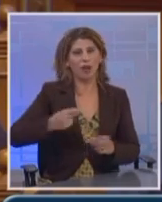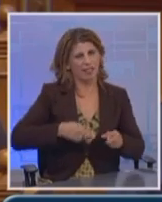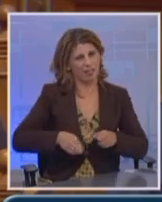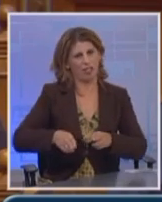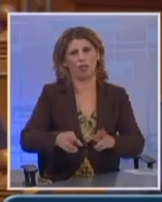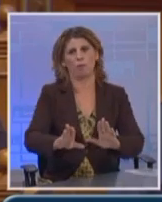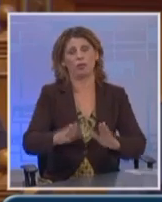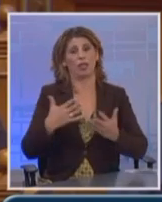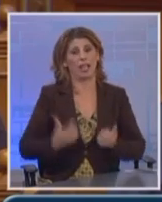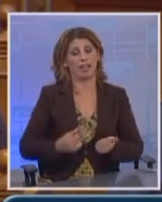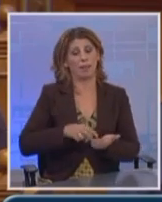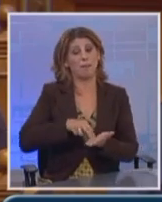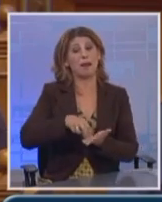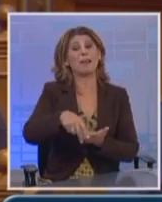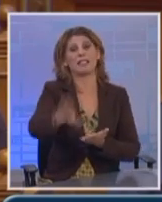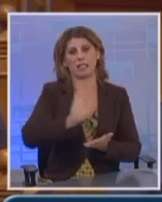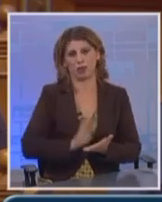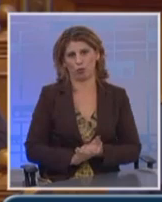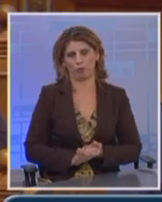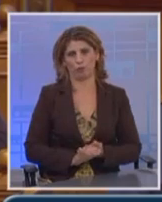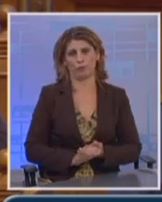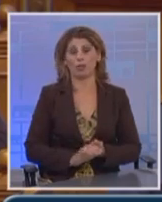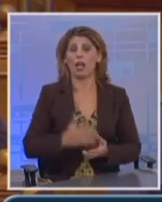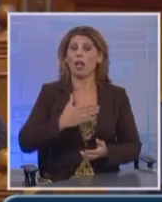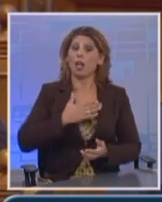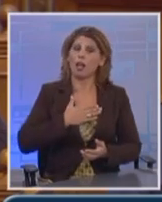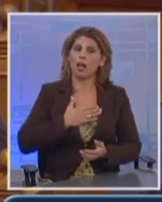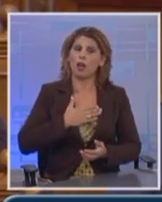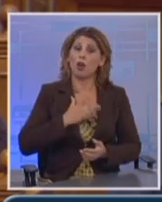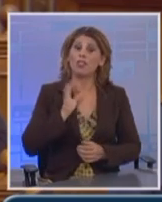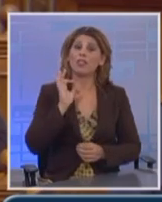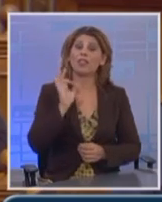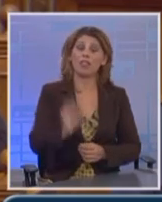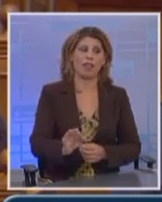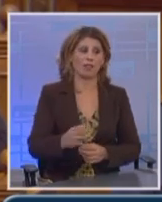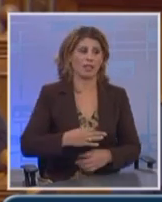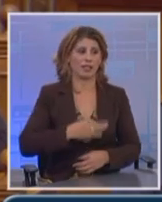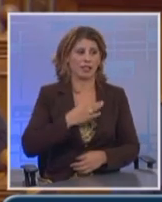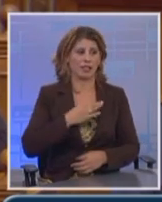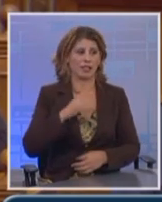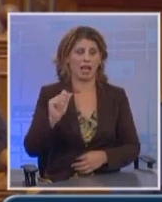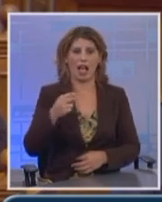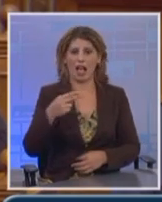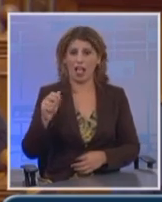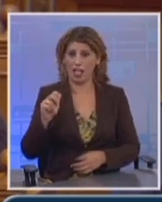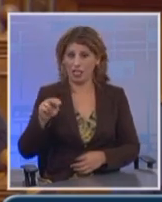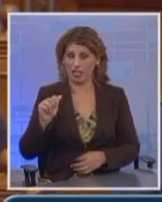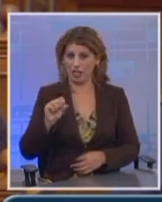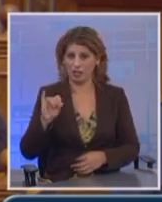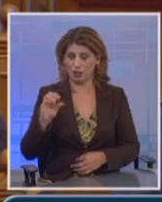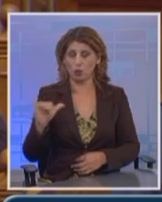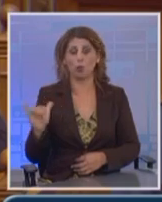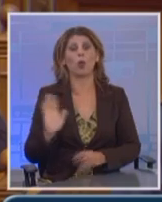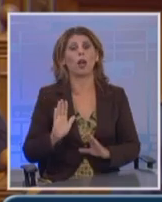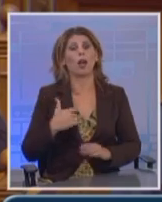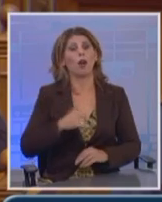του, έχει και την περπατησιά του. Εγώ δεν θα έφτανα ποτέ... Ησυχία, παρακαλώ. Τελευταία μου φράση. Εγώ